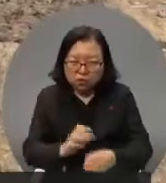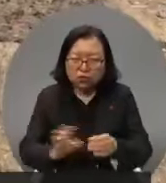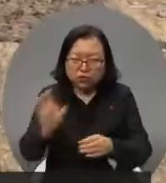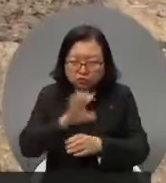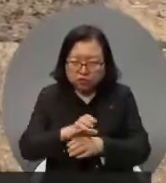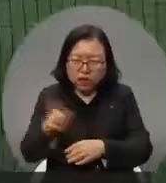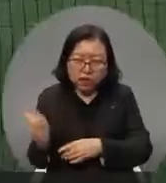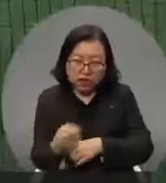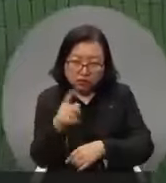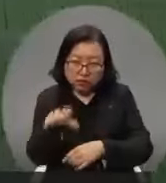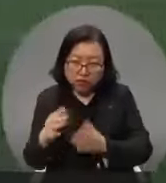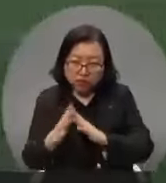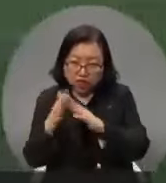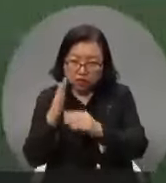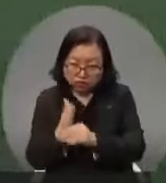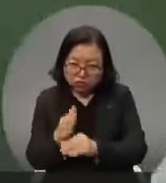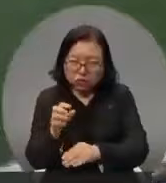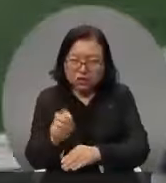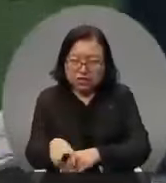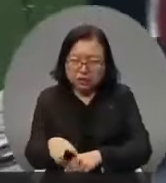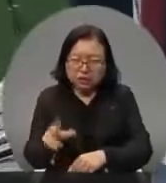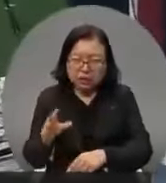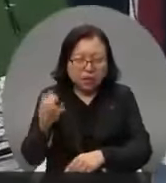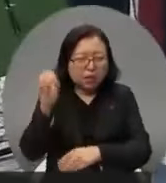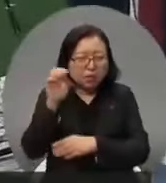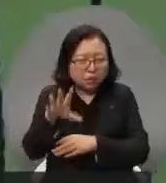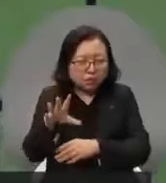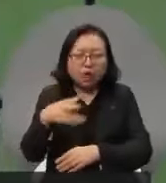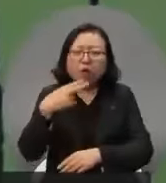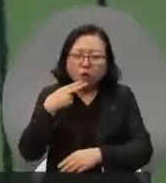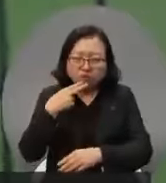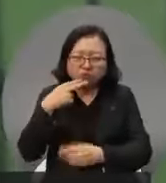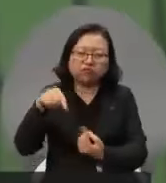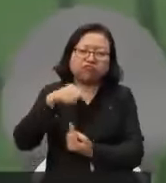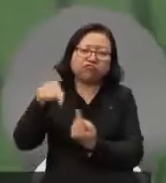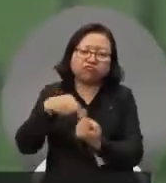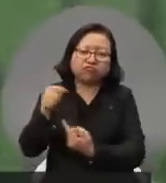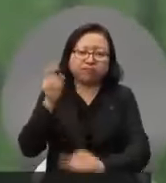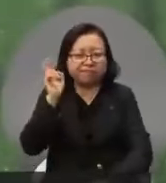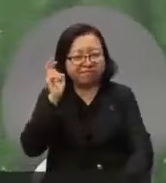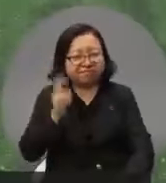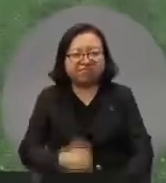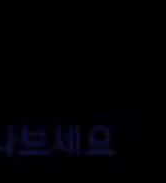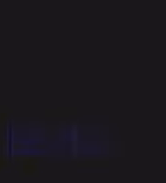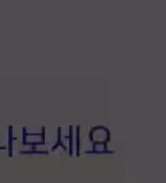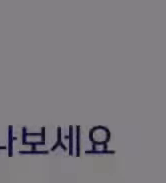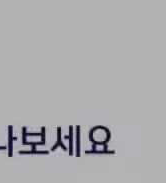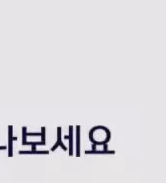야구장도 당장은 조명 없이 운영될 예정입니다. MBC 뉴스 이지연입니다.